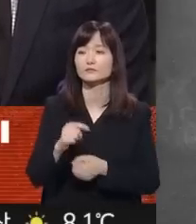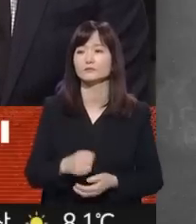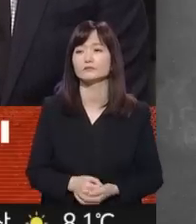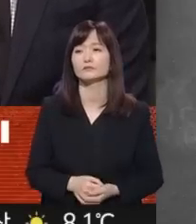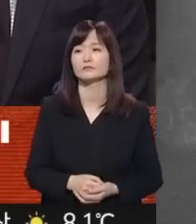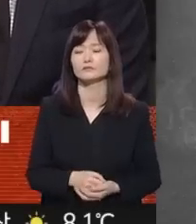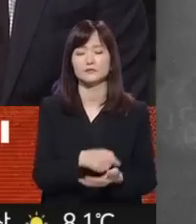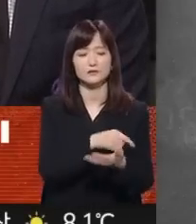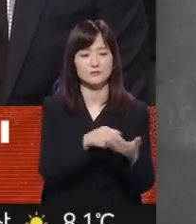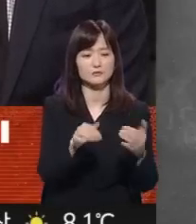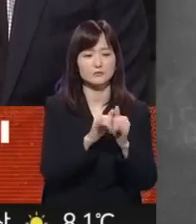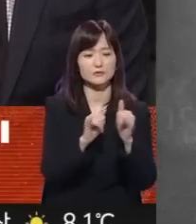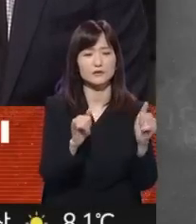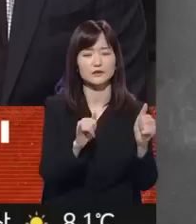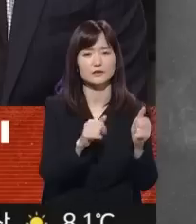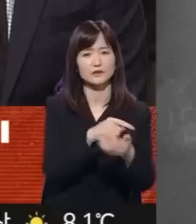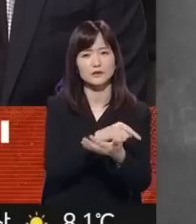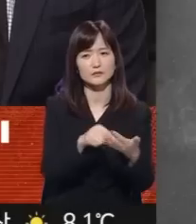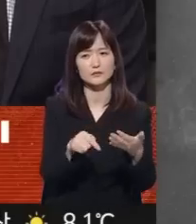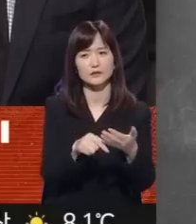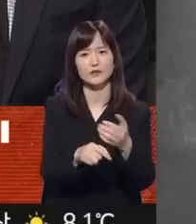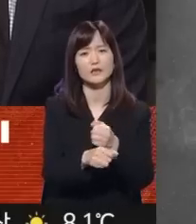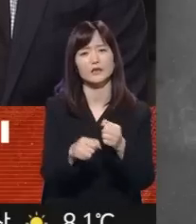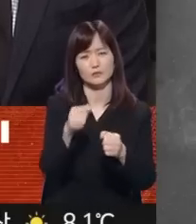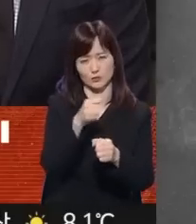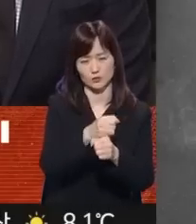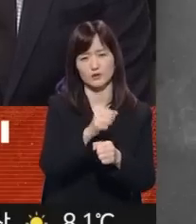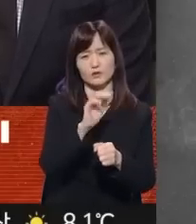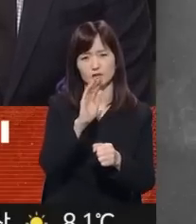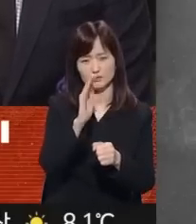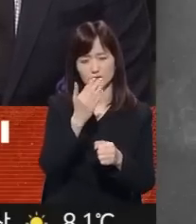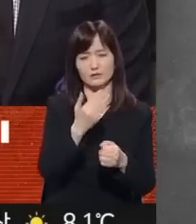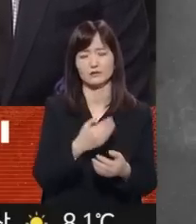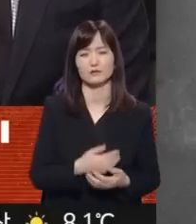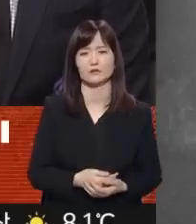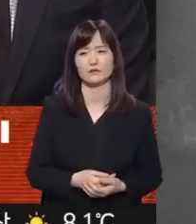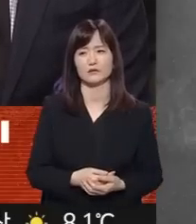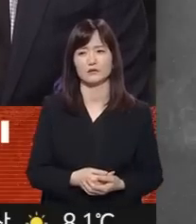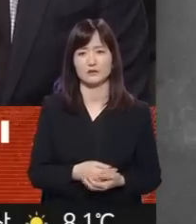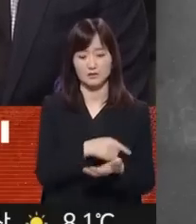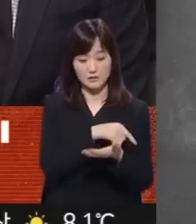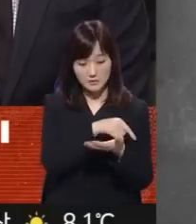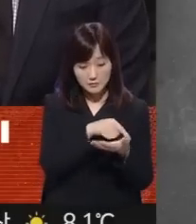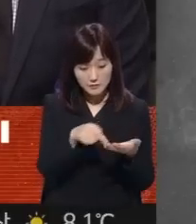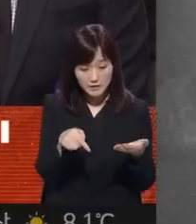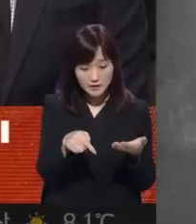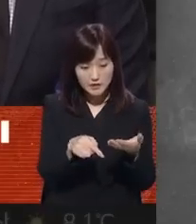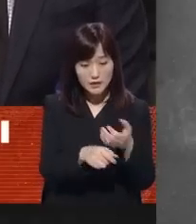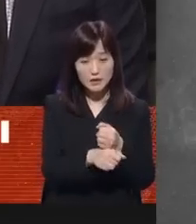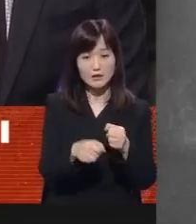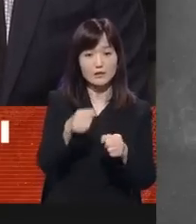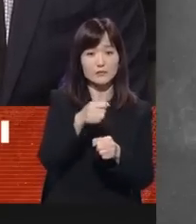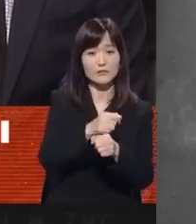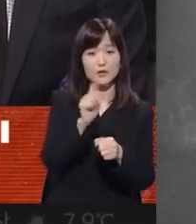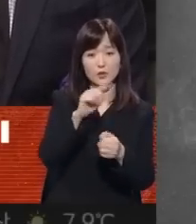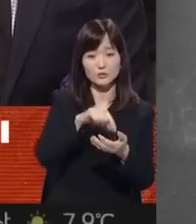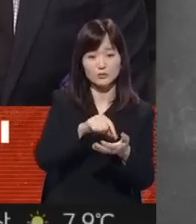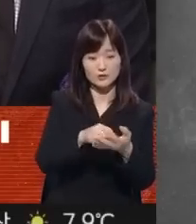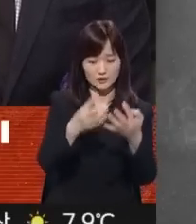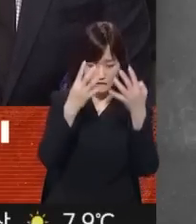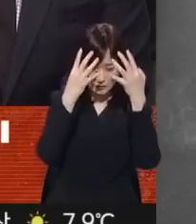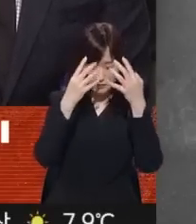중요한 건 피해자 피해거 회복이 돼야 되잖아요 지금 물론 그 피해를 회복시켜주면 어느 정도 감염은 해주겠지만